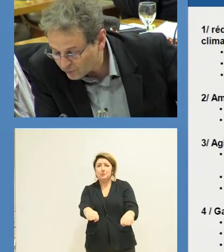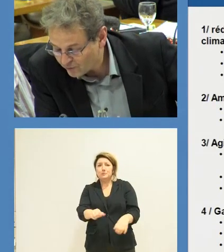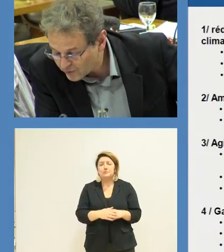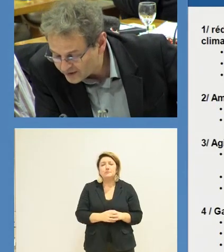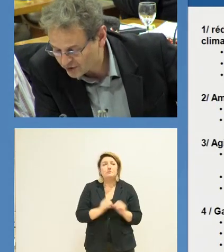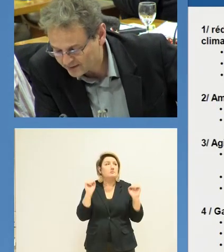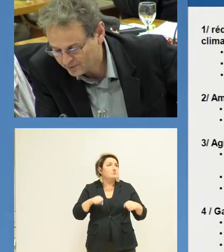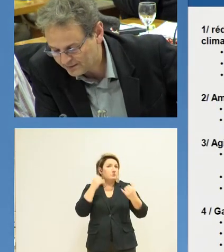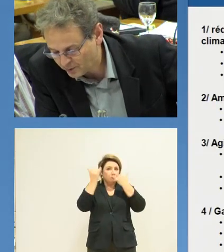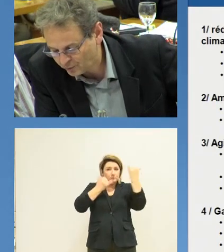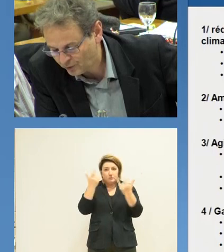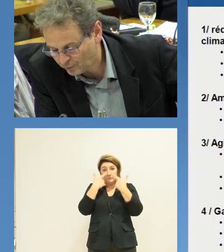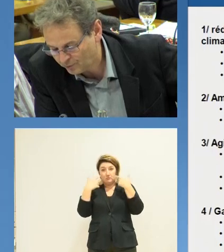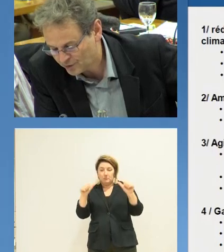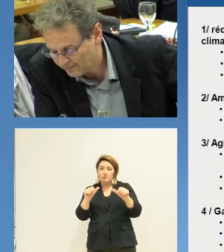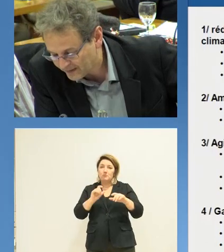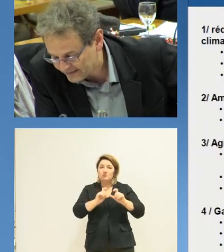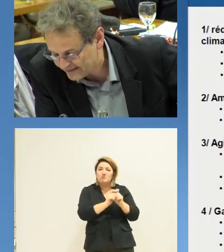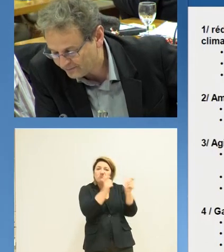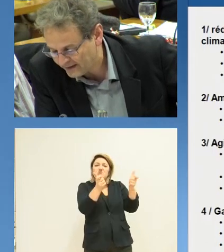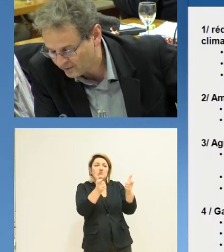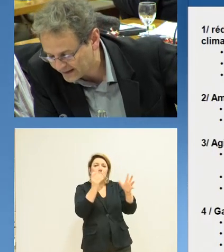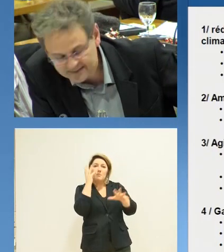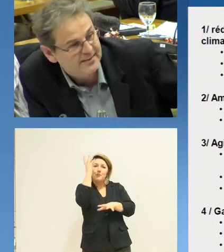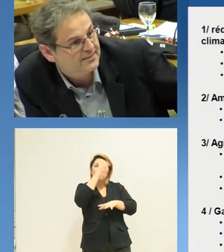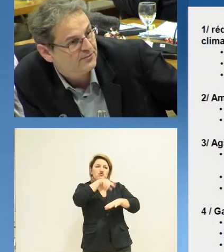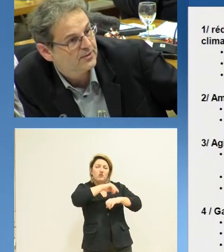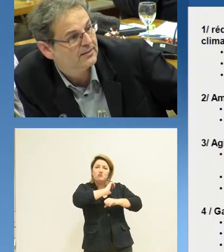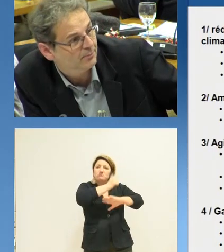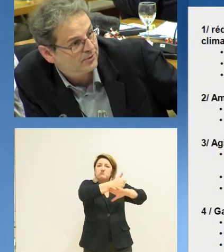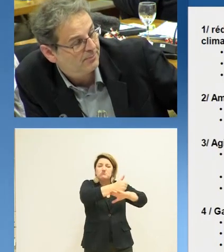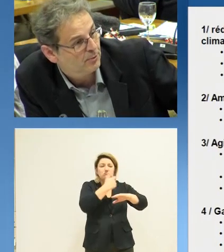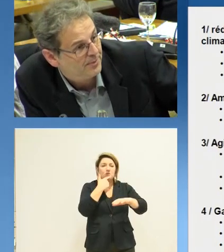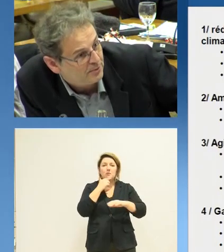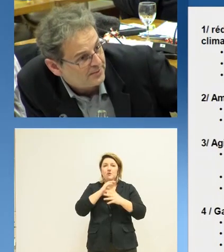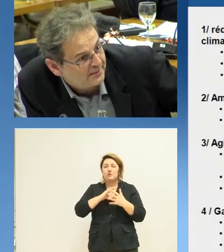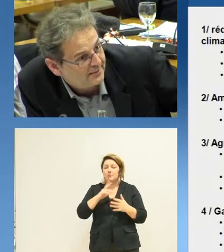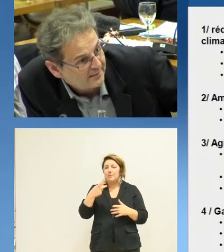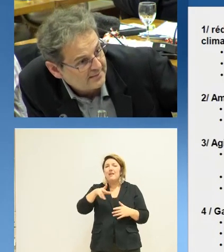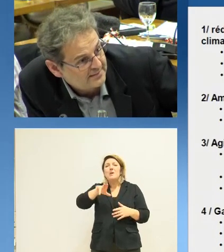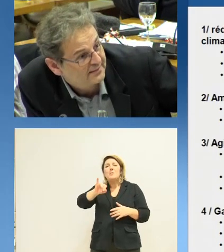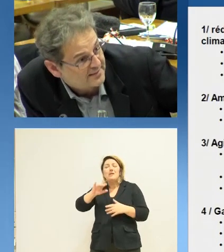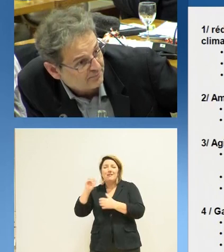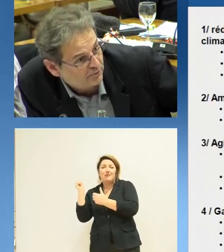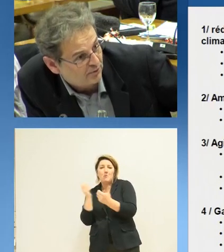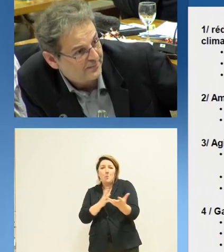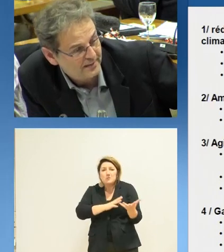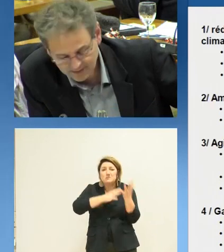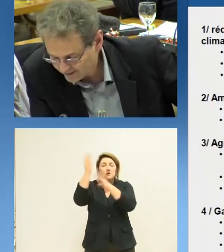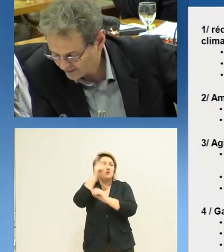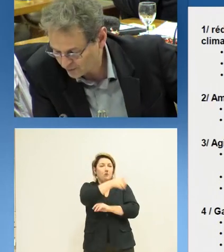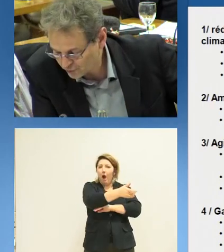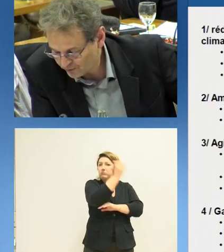on le voit déjà que des porteurs de projets participent à l'élan qualitatif qui est apportée par le père lui et ça c'est très important